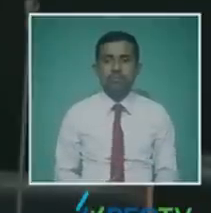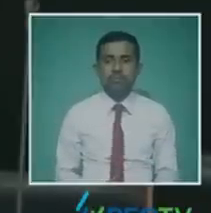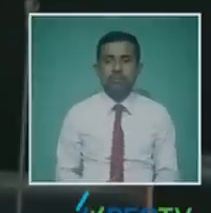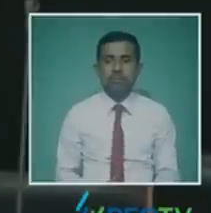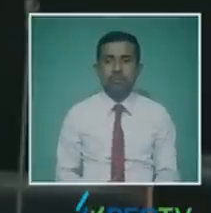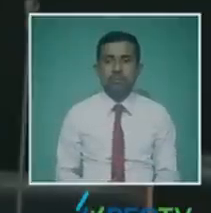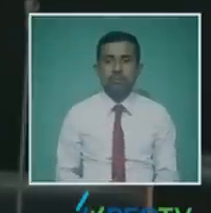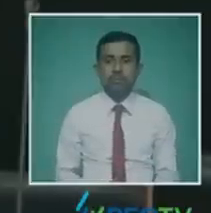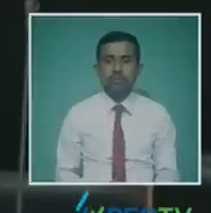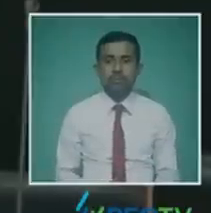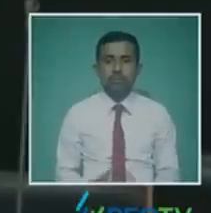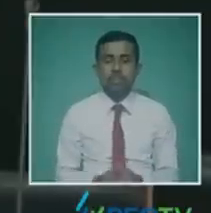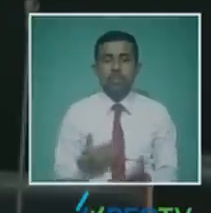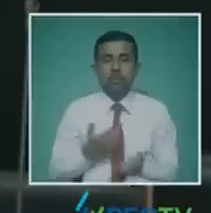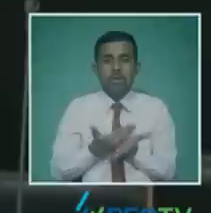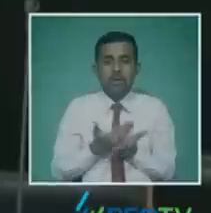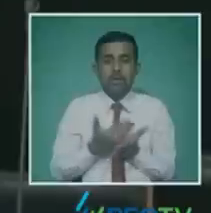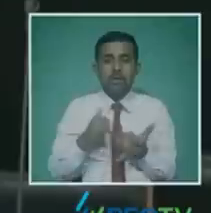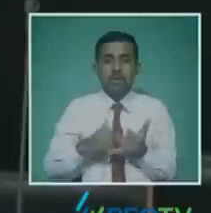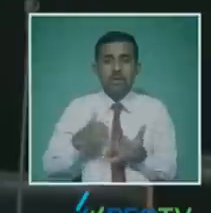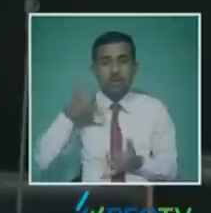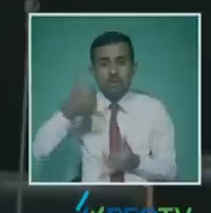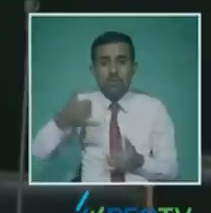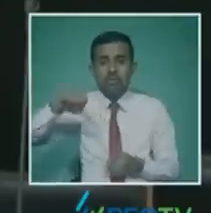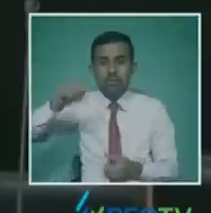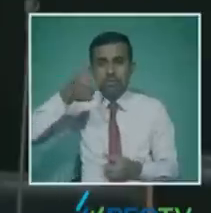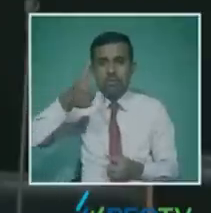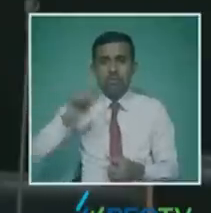ඔව්. දැන් මට ඉතුරුලා දෙන්නේ සජ්ජ්‍යාපෝ පුනරුත්ථාපනය කරන්න.